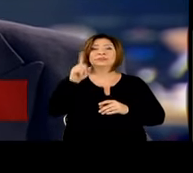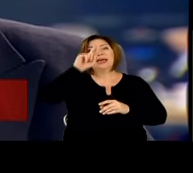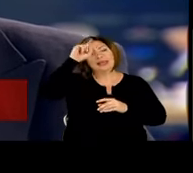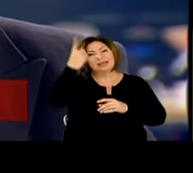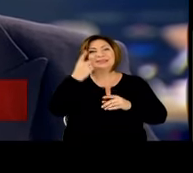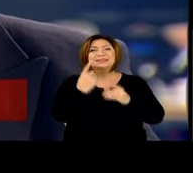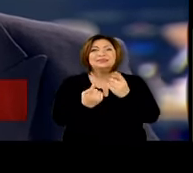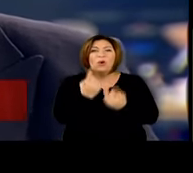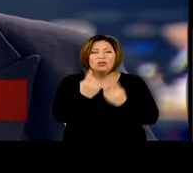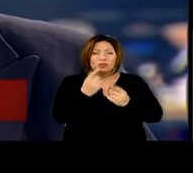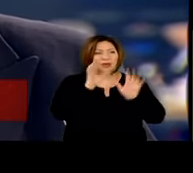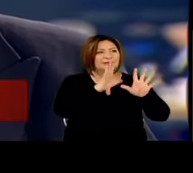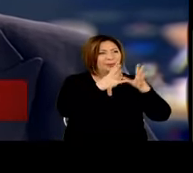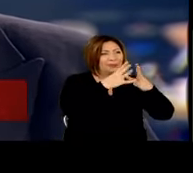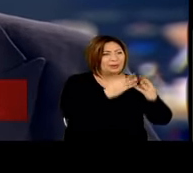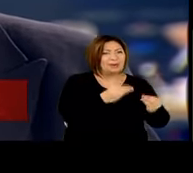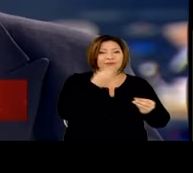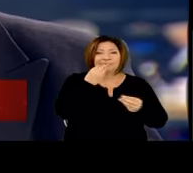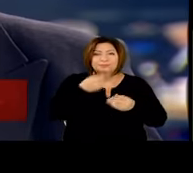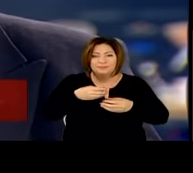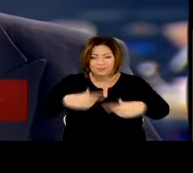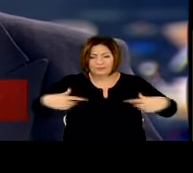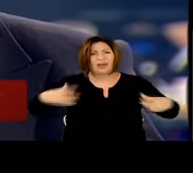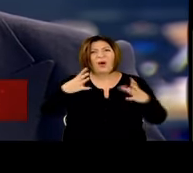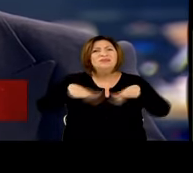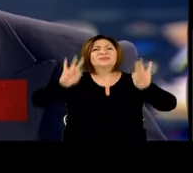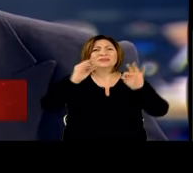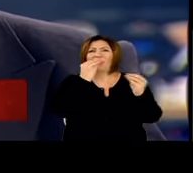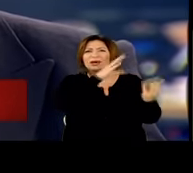yalnız besi üzerinde eğer beslenen